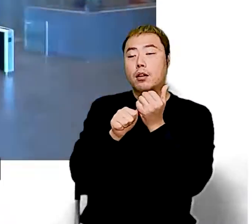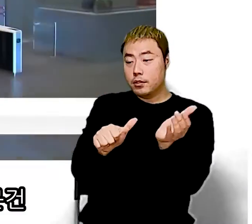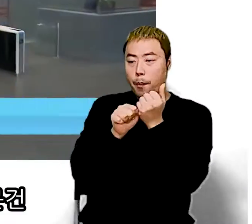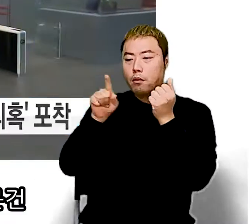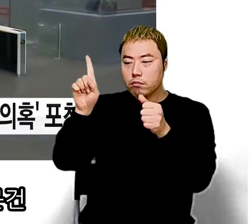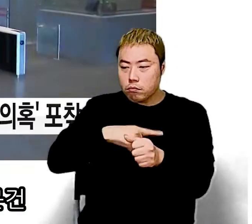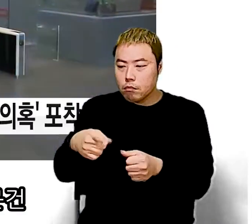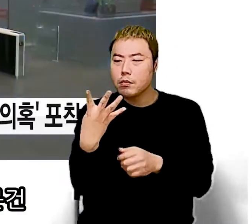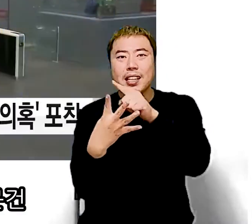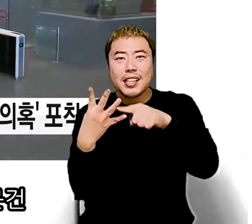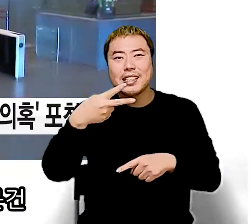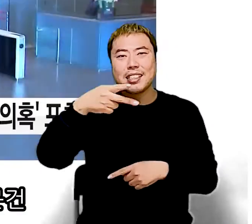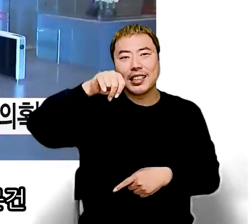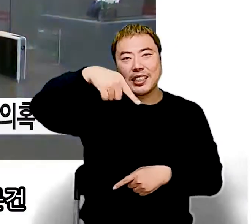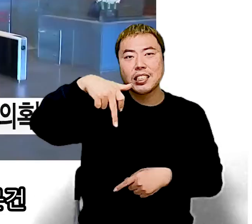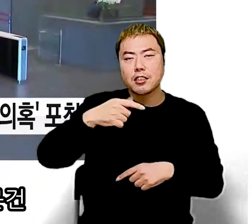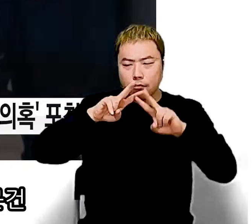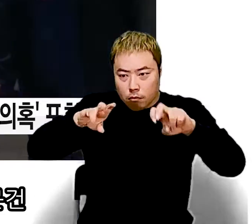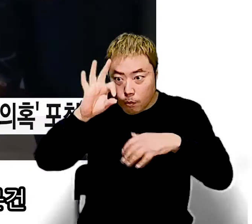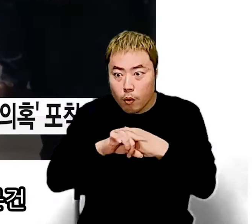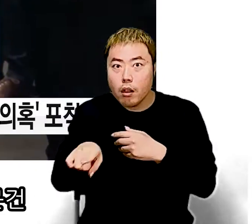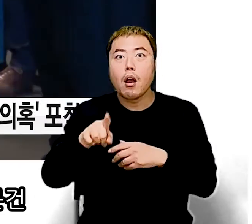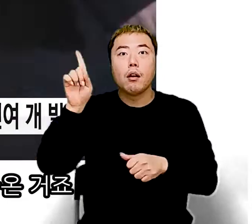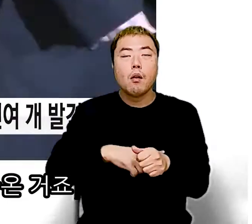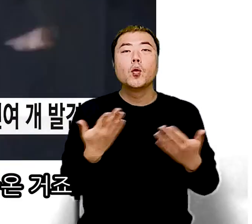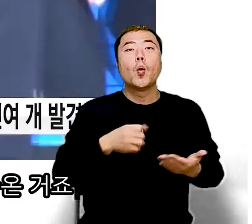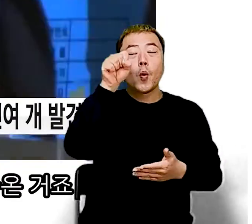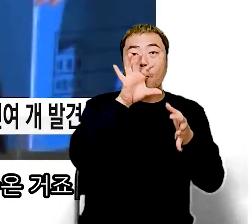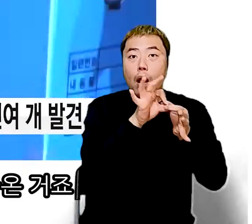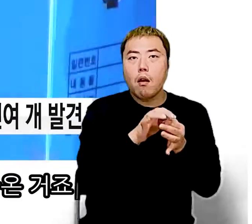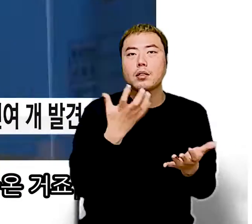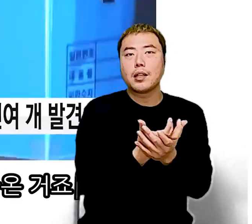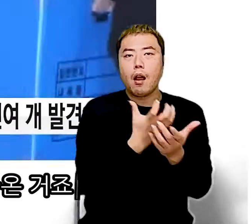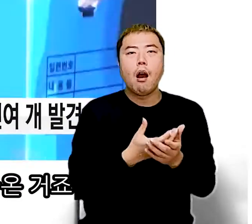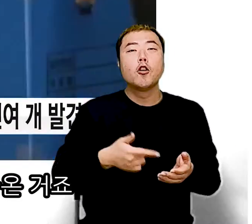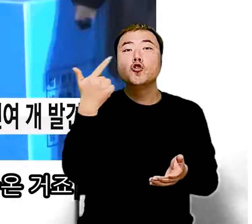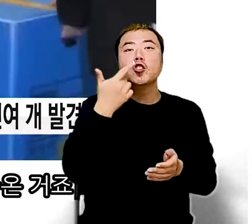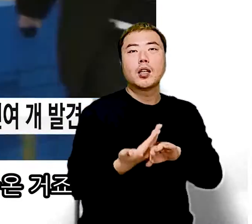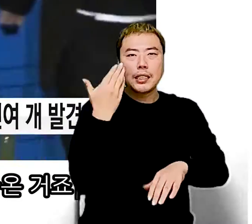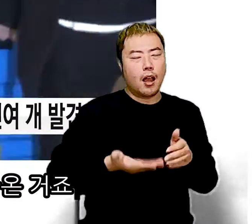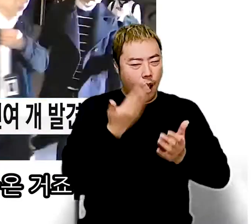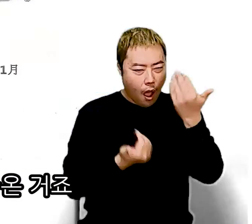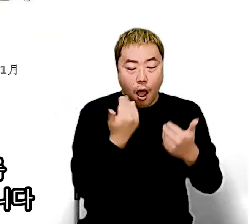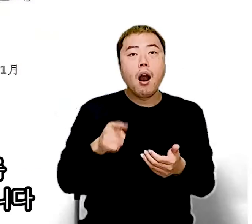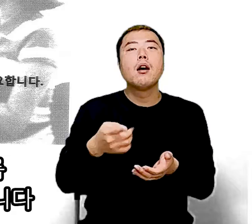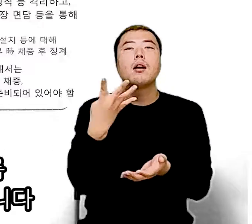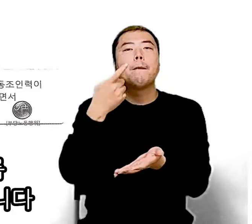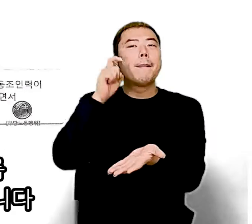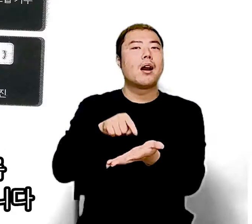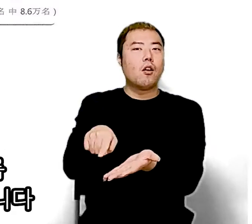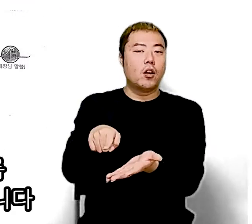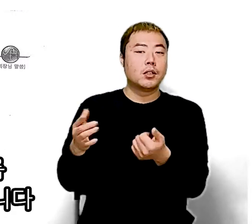나옵니다. 삼성의 노조화해, 부당노동 행위와 관련된 문건 6천여 건이 무더기로 쏟아져 나온 거죠.